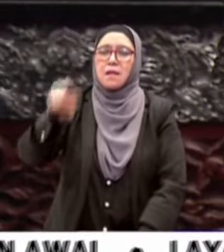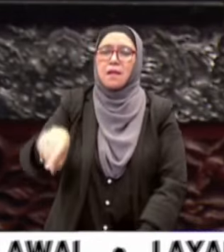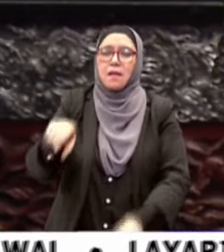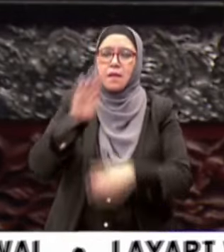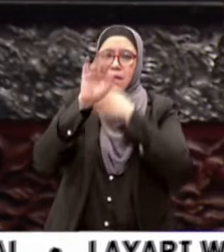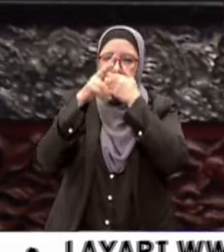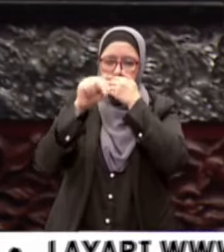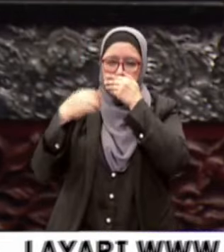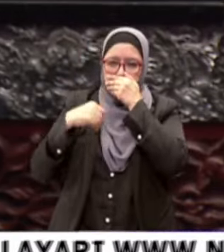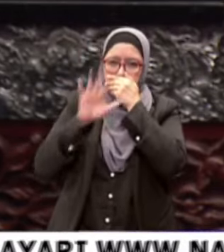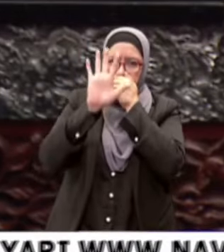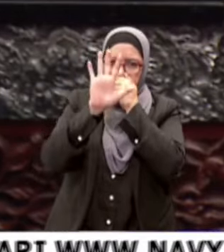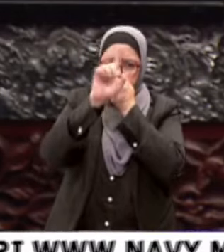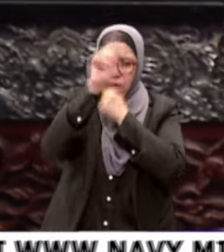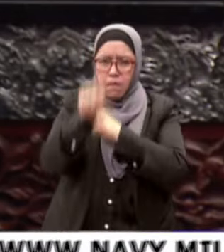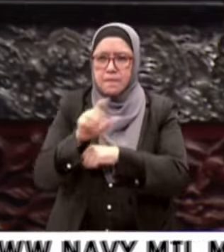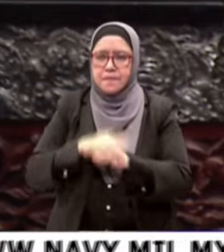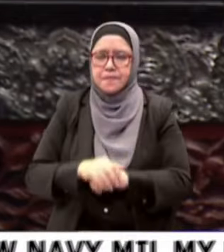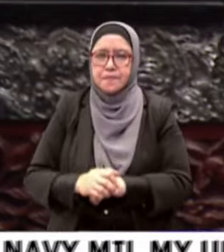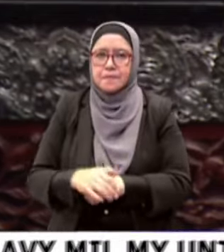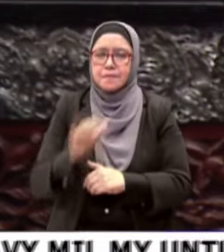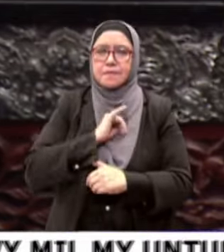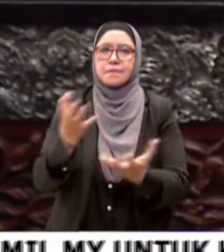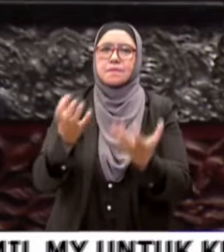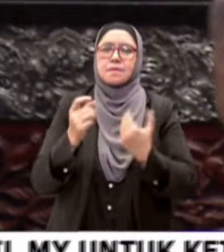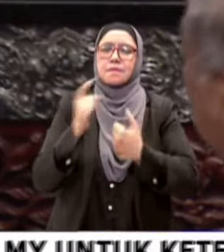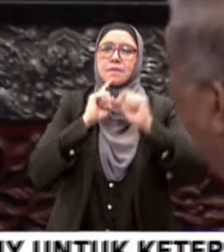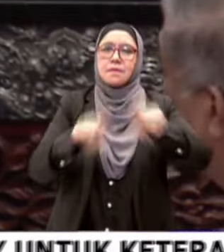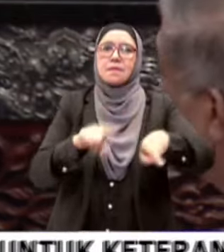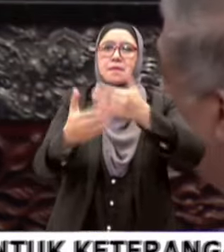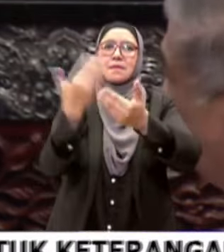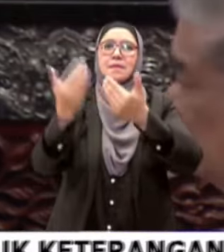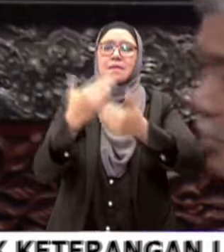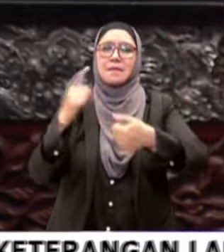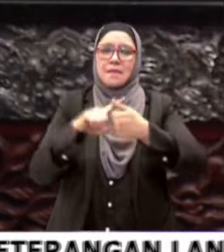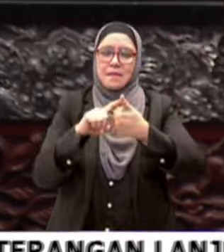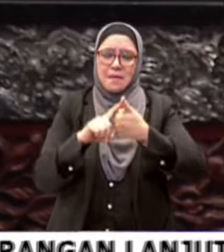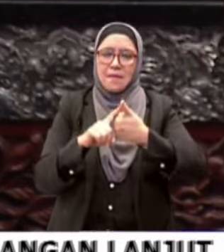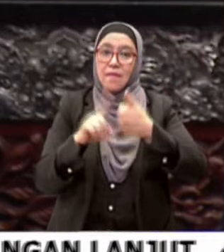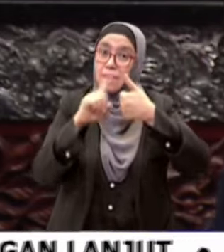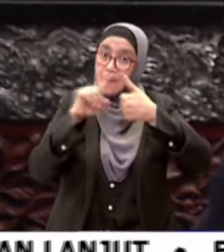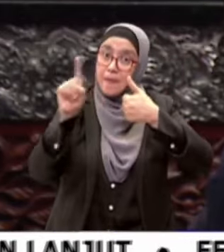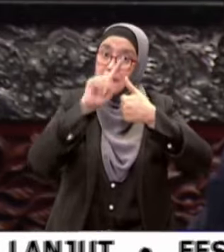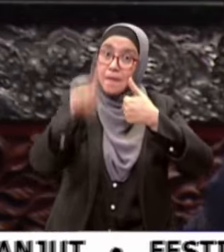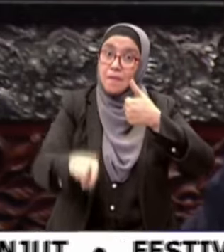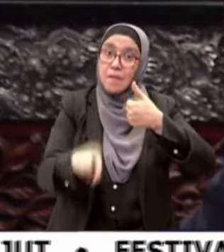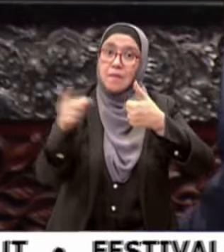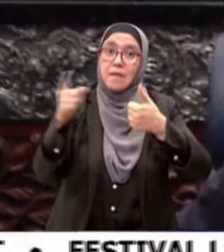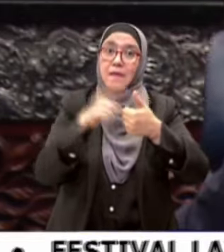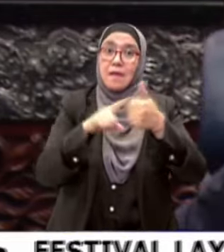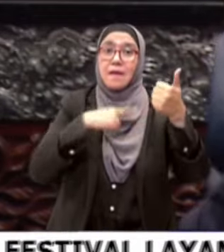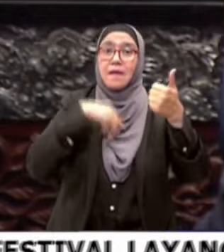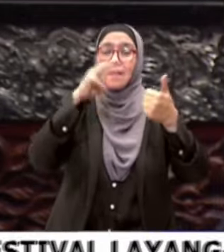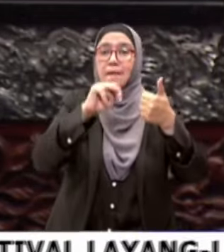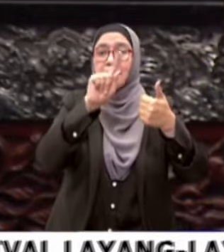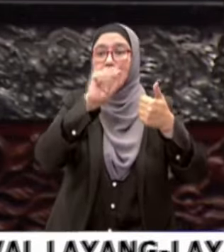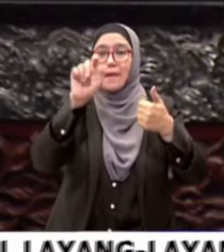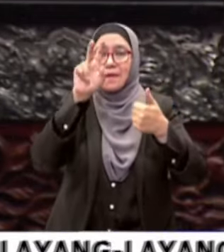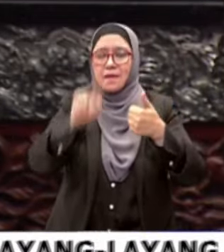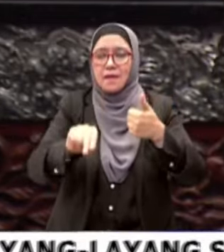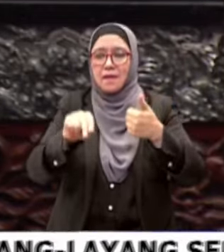Saya hanya nak jawab yang yang mudah yaitu persoalan Apakah majelis tindakan ekonomi negara